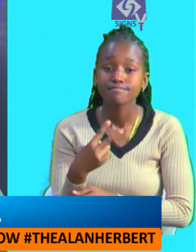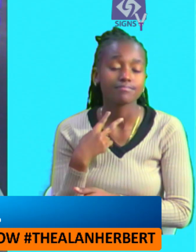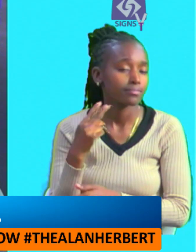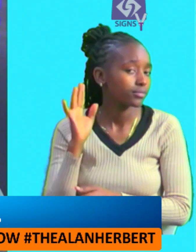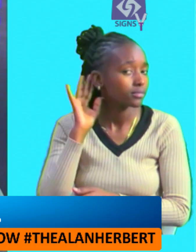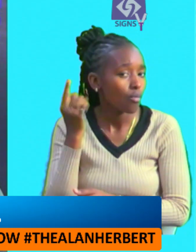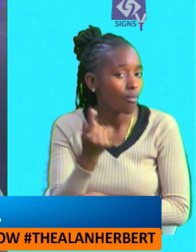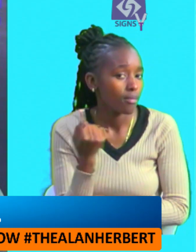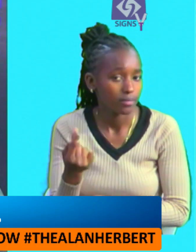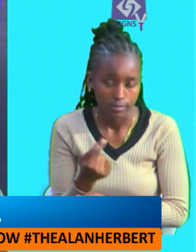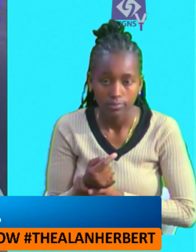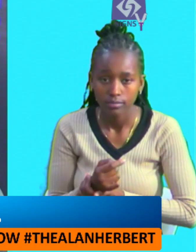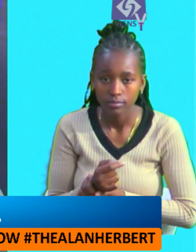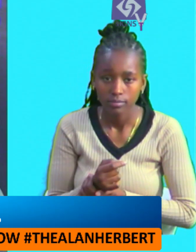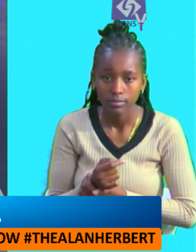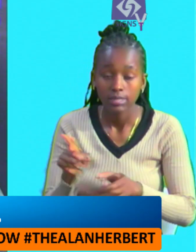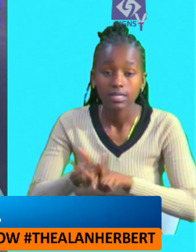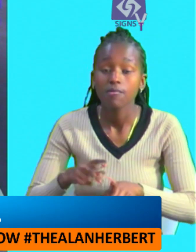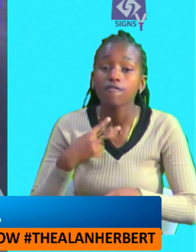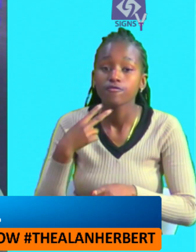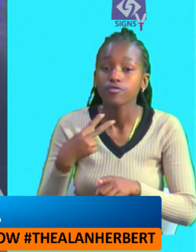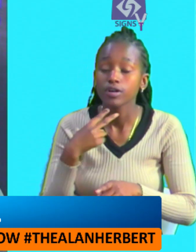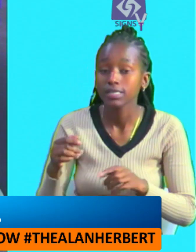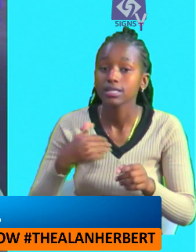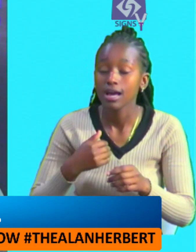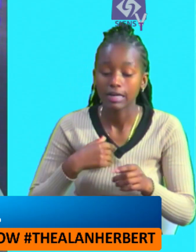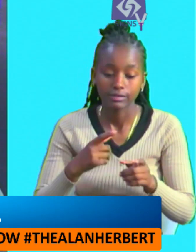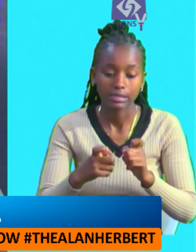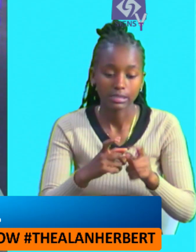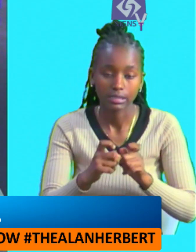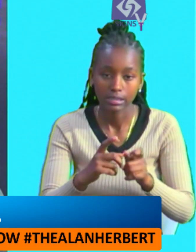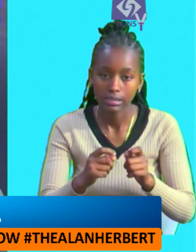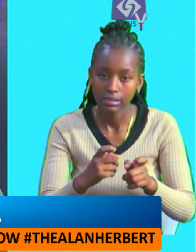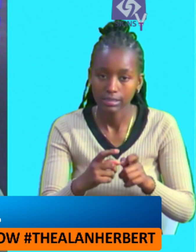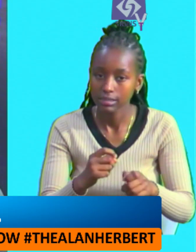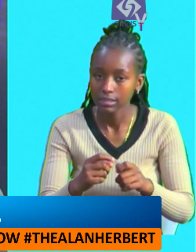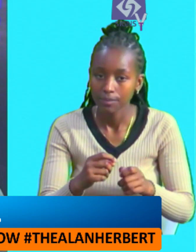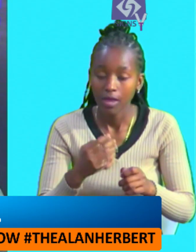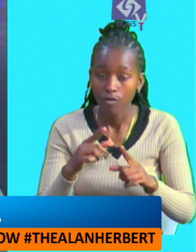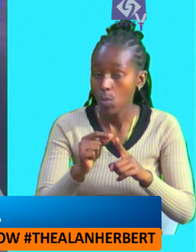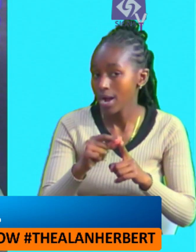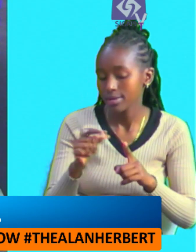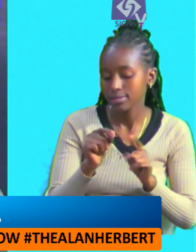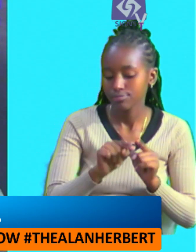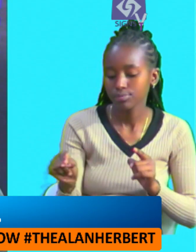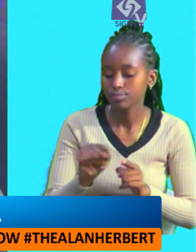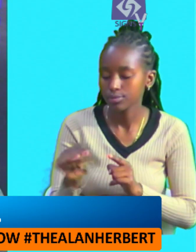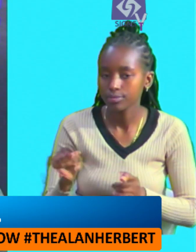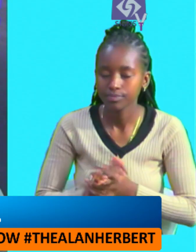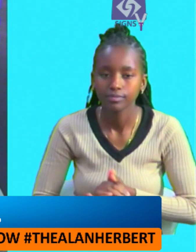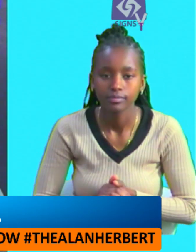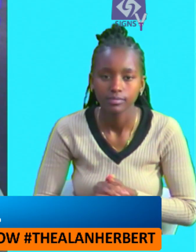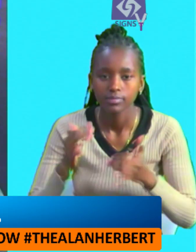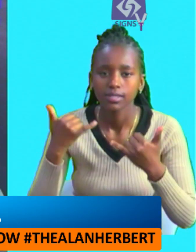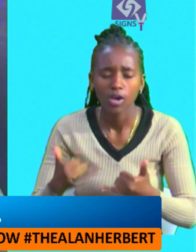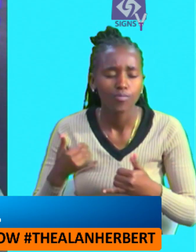inaendanisha na the written text. It's called transcript. Hiyo. So nilikuwa like, sasa hii